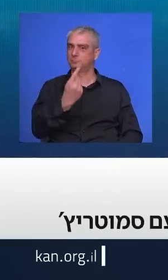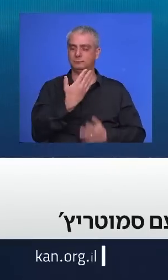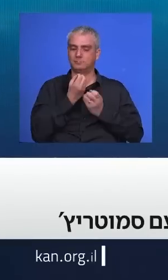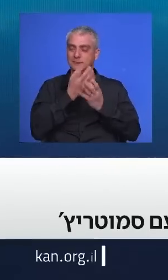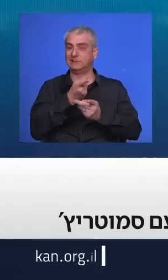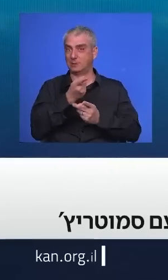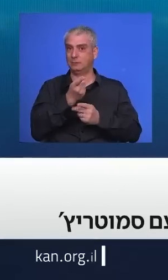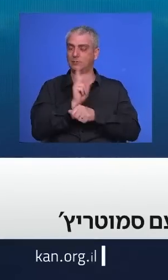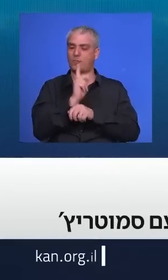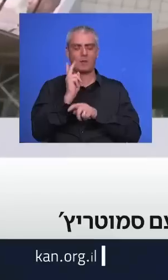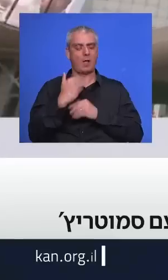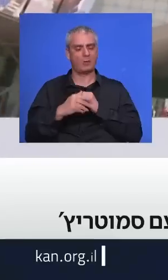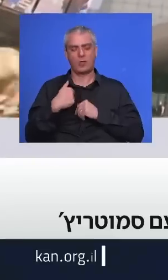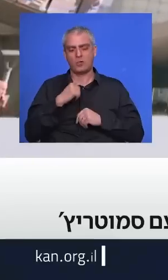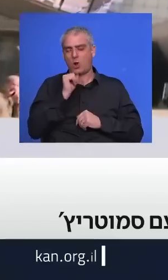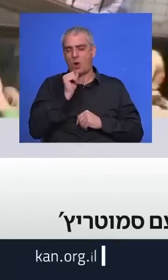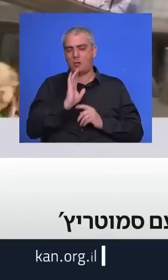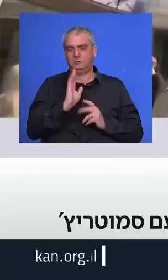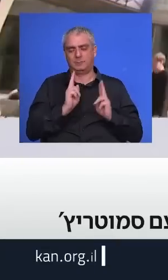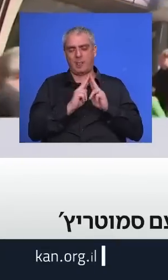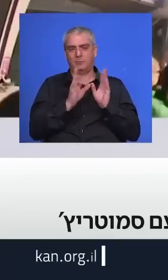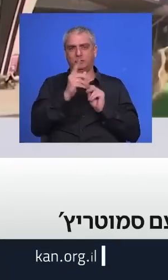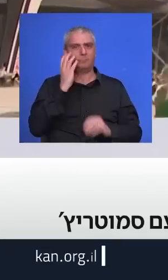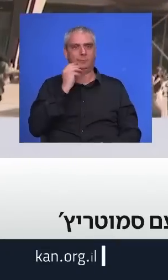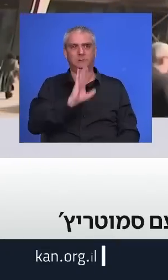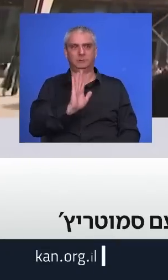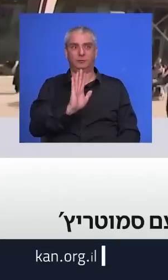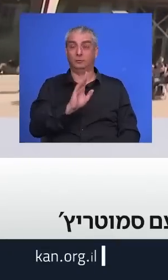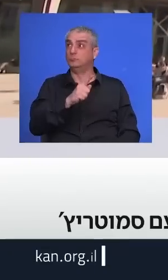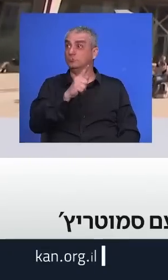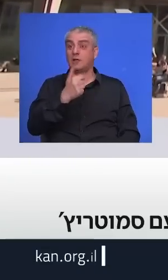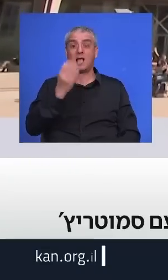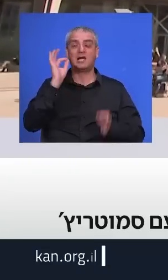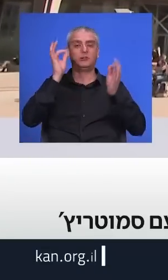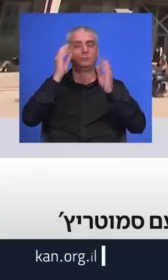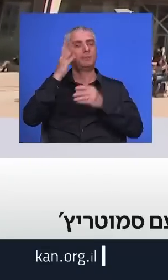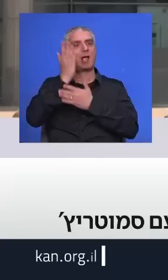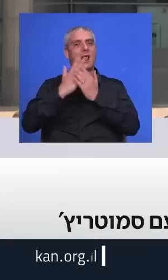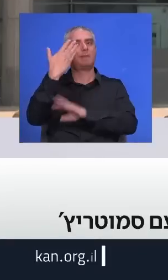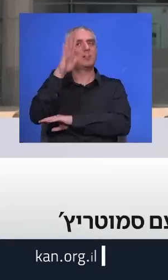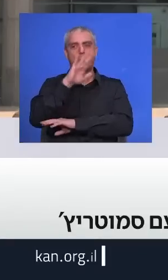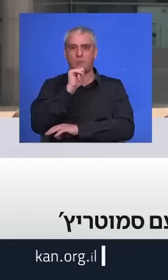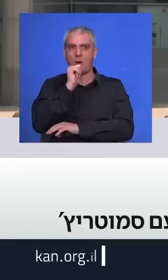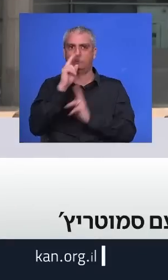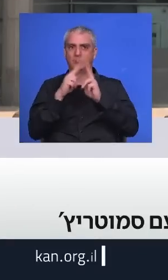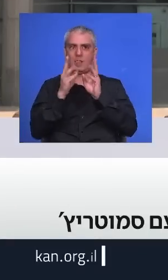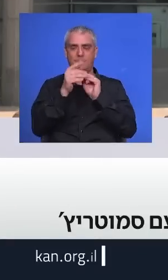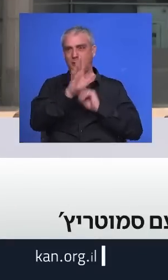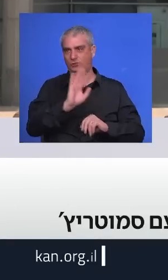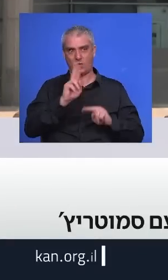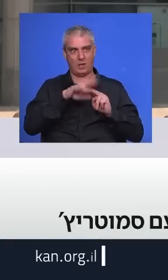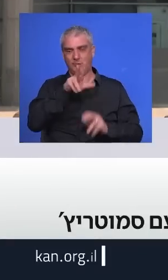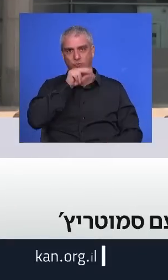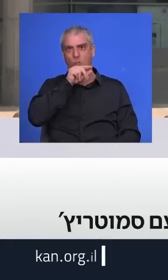האחרונה, אנחנו כרגע לא מתכוונים להיפגש עם בצלאל סמוטריץ', כלומר גורמים רשמיים בחלק ממדינות אירופה לא מתכוונים להיפגש איתו אחרי ההתבטאויות